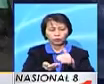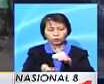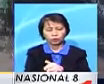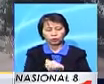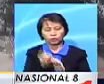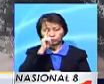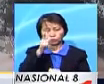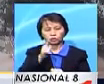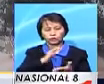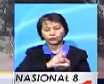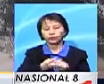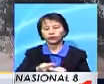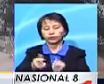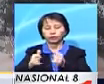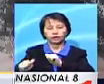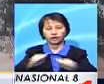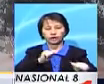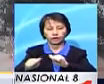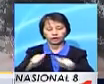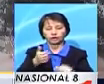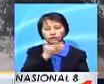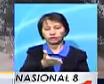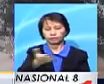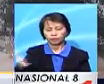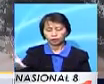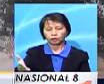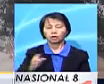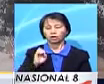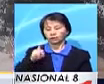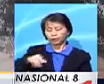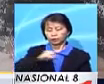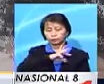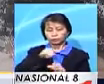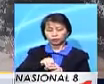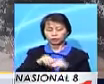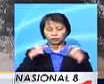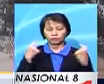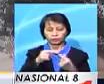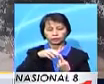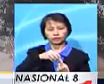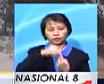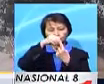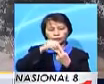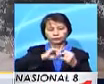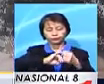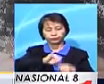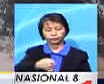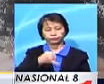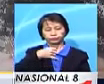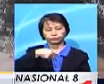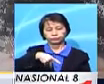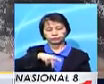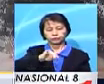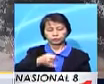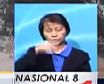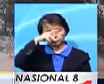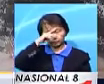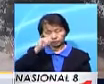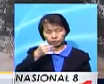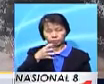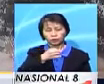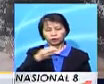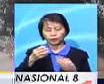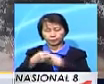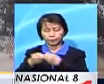bagi memastikan kelicinan kegiatan mereka. Operasi turut melibatkan pasukan khas Jabatan Pengangkutan Jalan JPJ Putrajaya dan